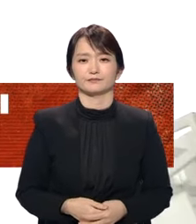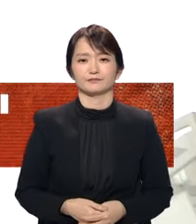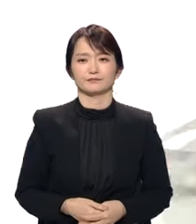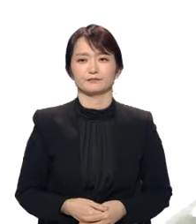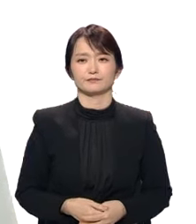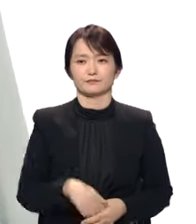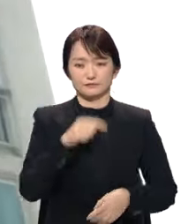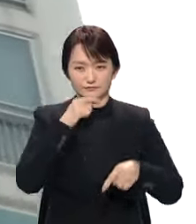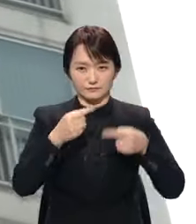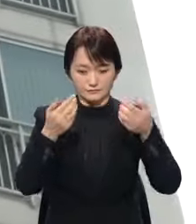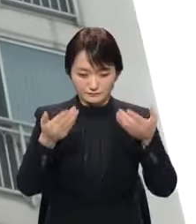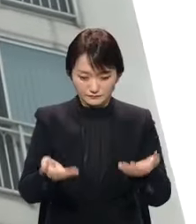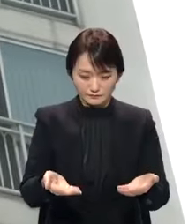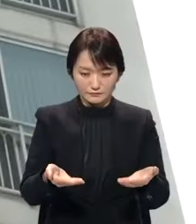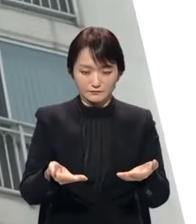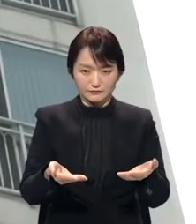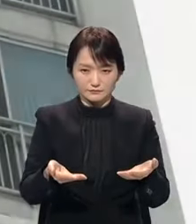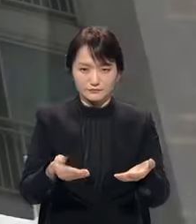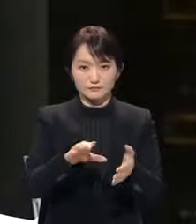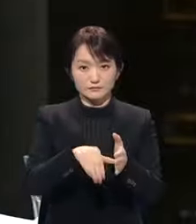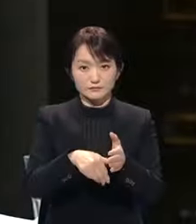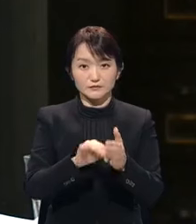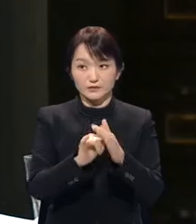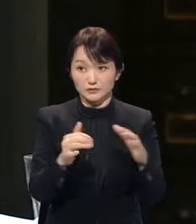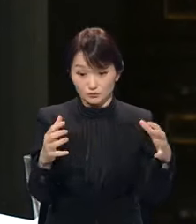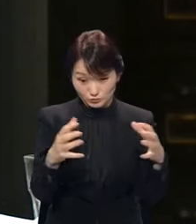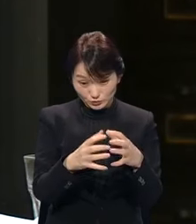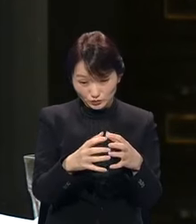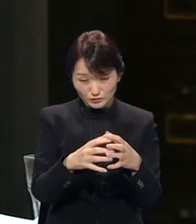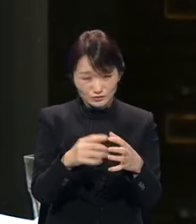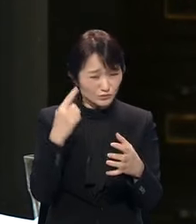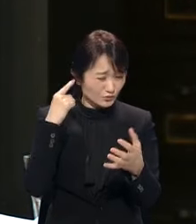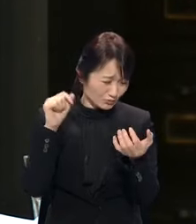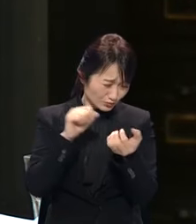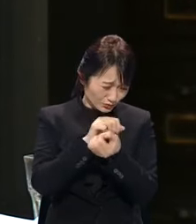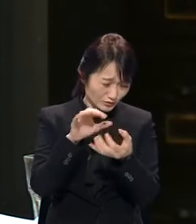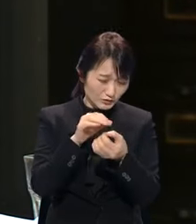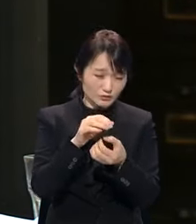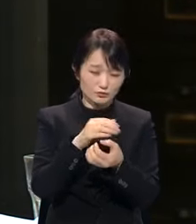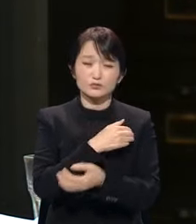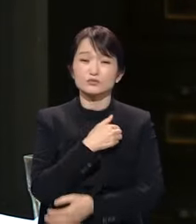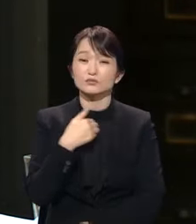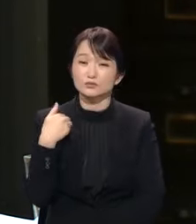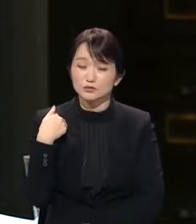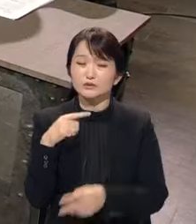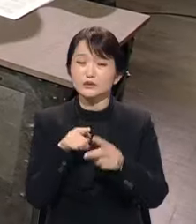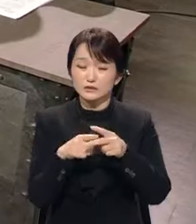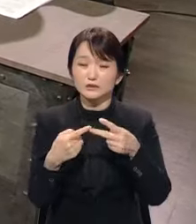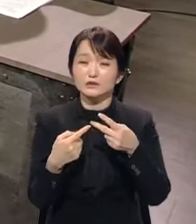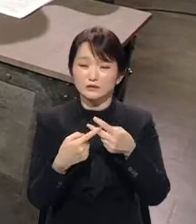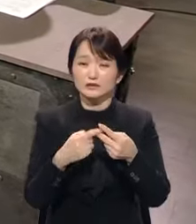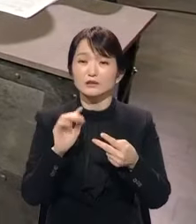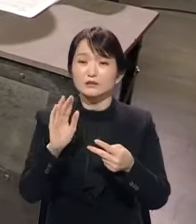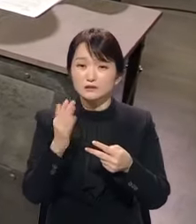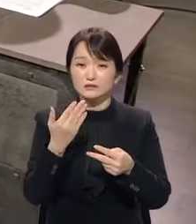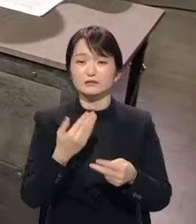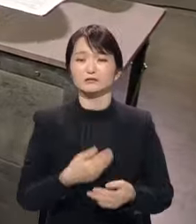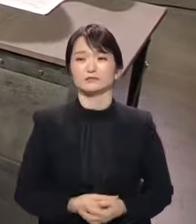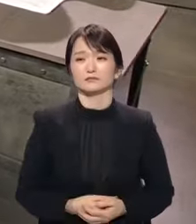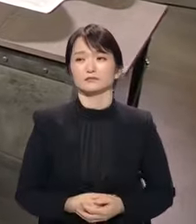설 연휴 때는 충분히 뭐 가족들이 모이니까 그럴 수 있죠. 보통 그럴 때는 좀 이해를 해주는 게 맞는데, 근데